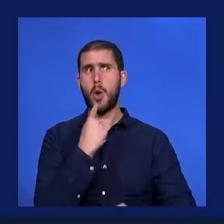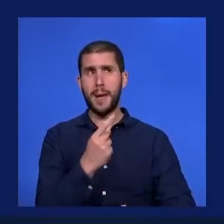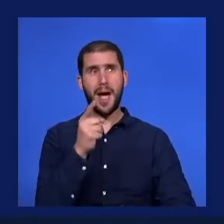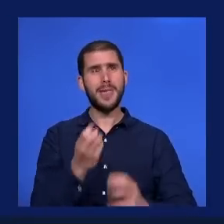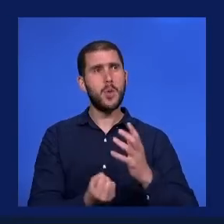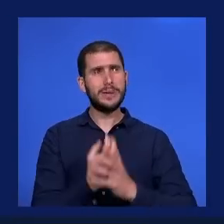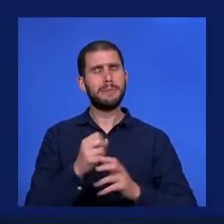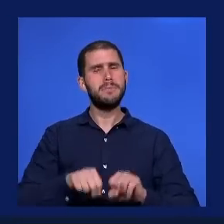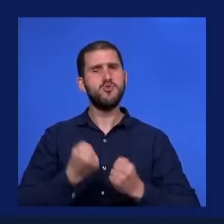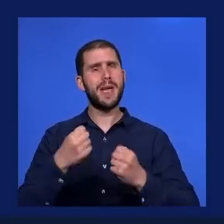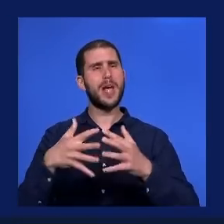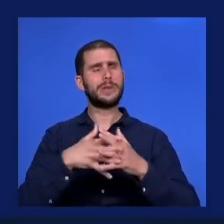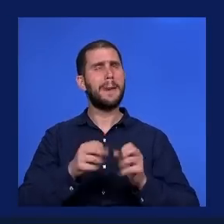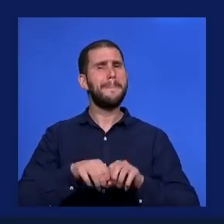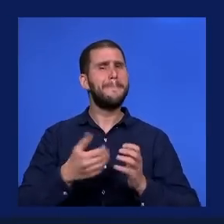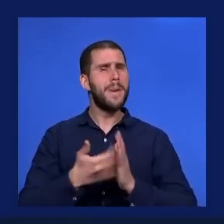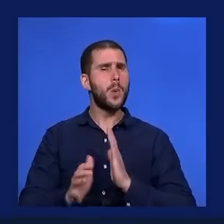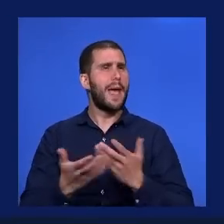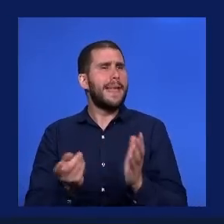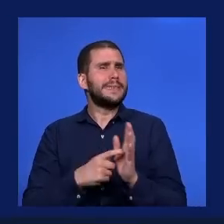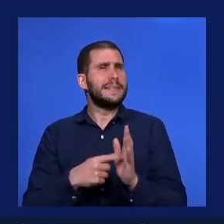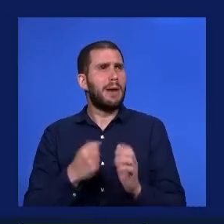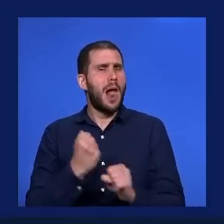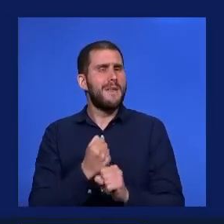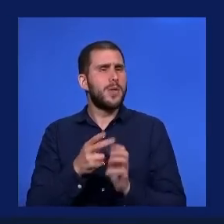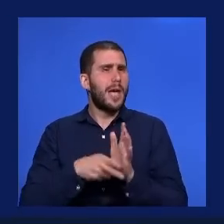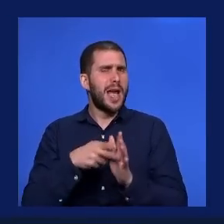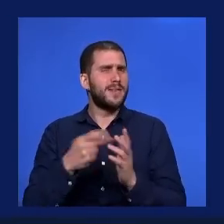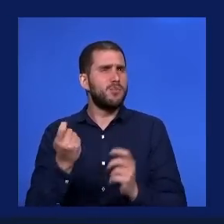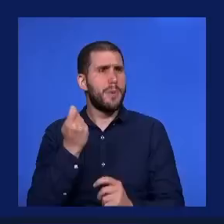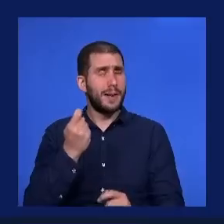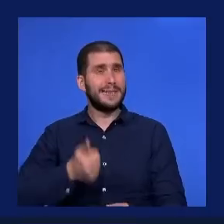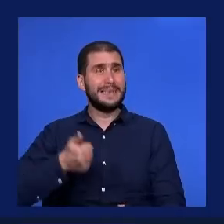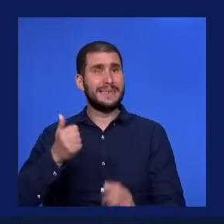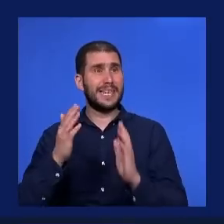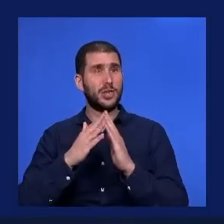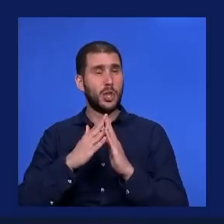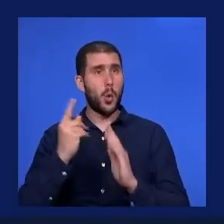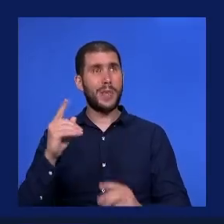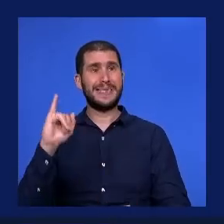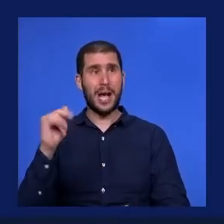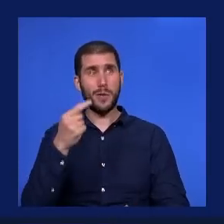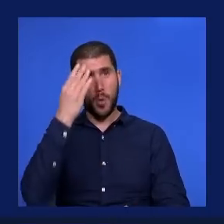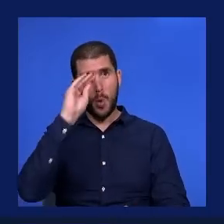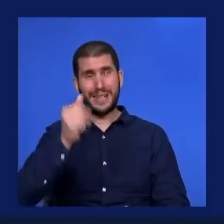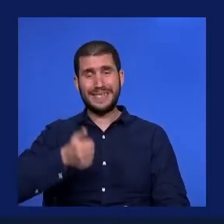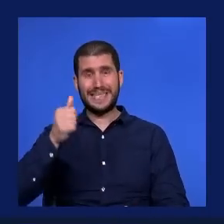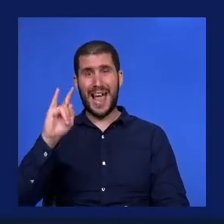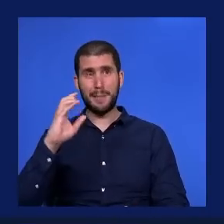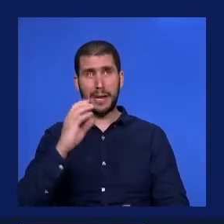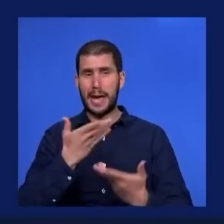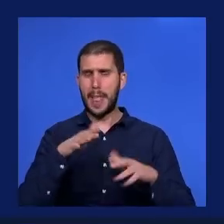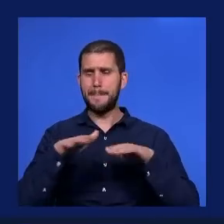משברים קואליציוניים מיותרים כי אין סיבה לעבודה בשבת. שר השיכון יצחק גולדקנופ הודיע לשר חיים כץ, אין ברכה